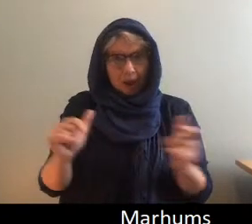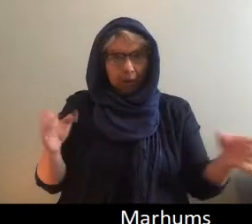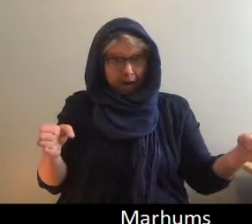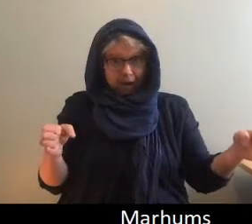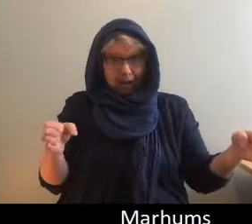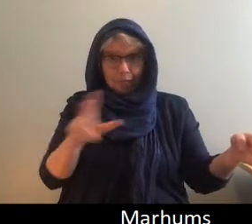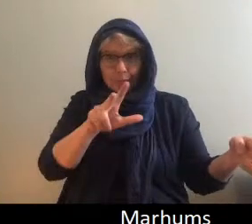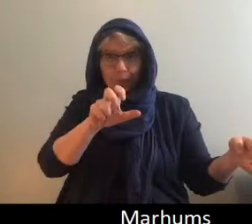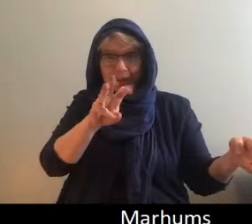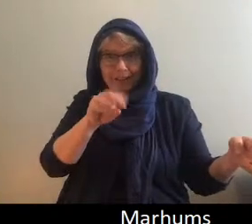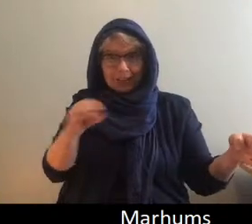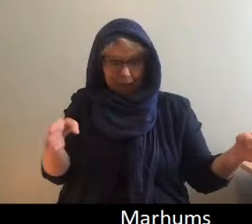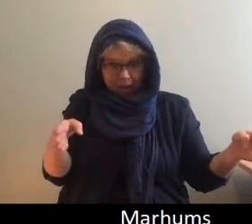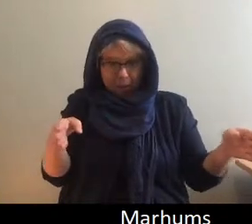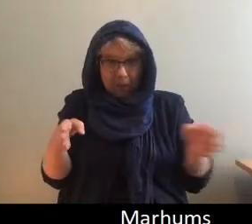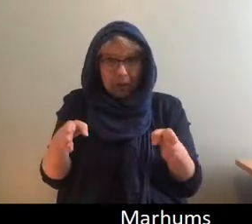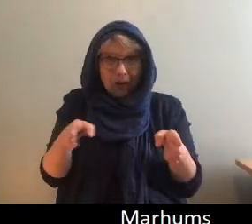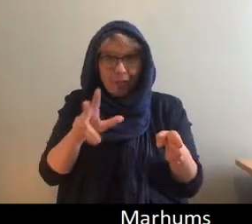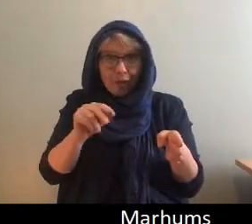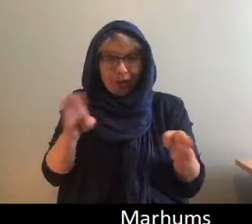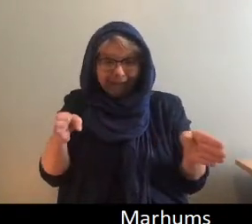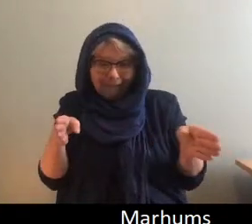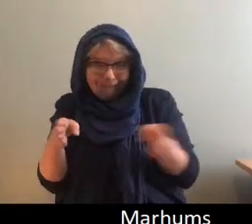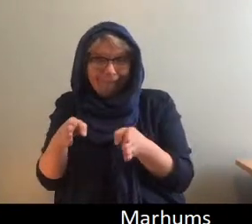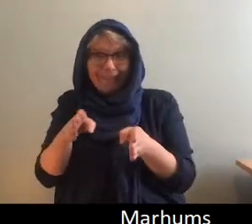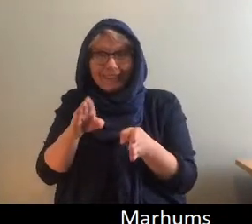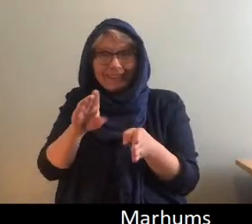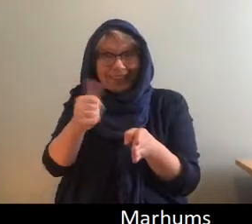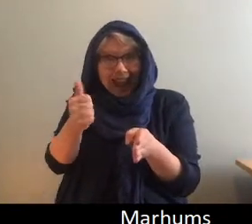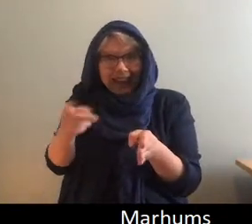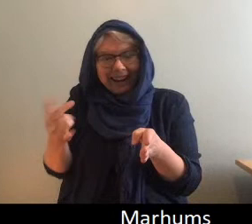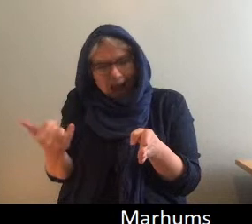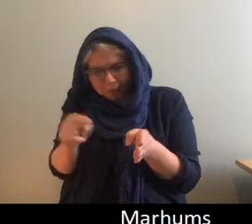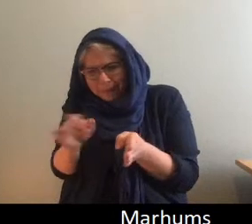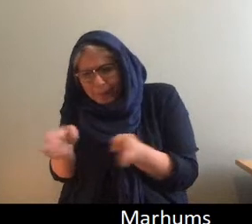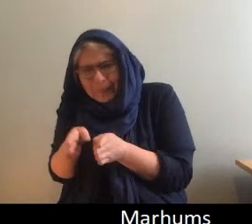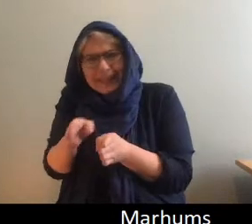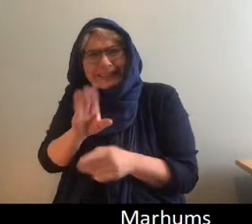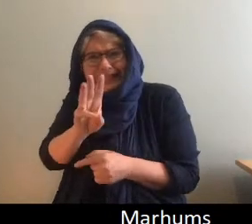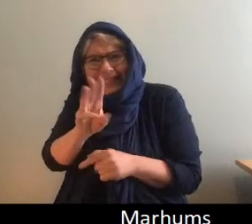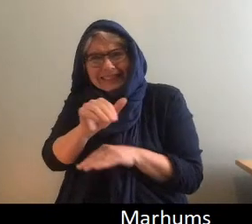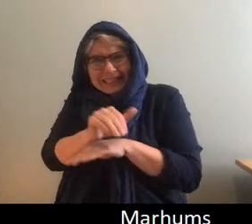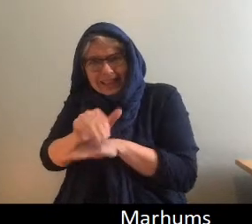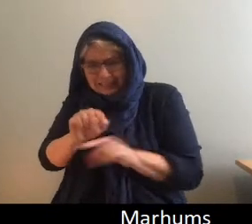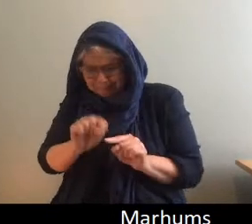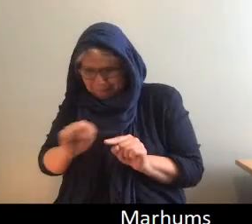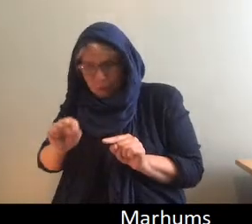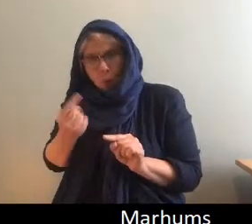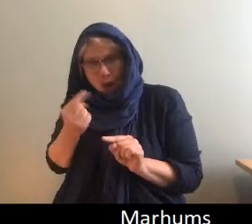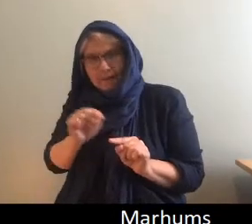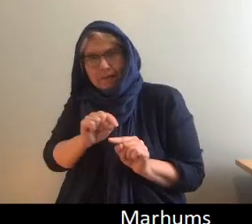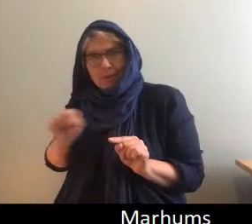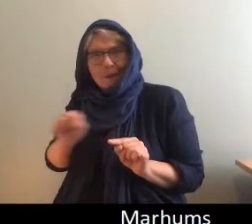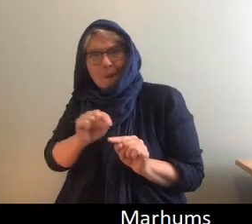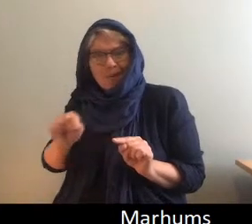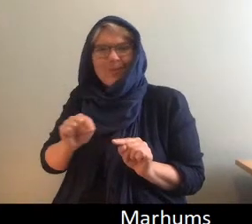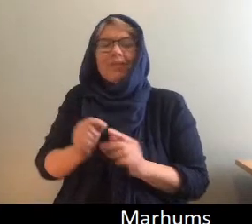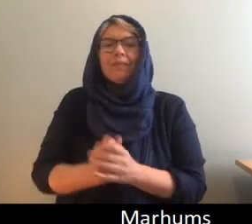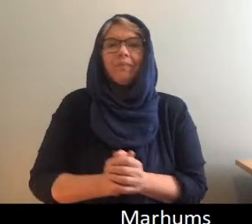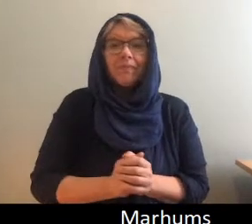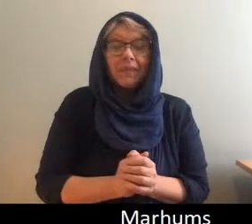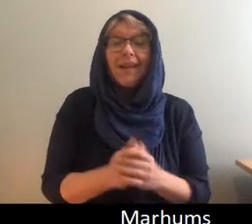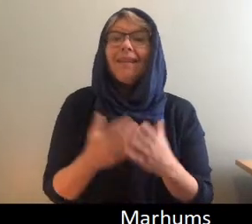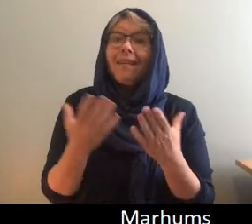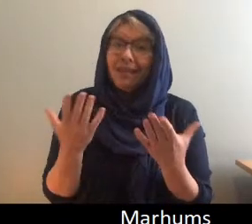تَنَزَّلُ, there is a dissension. There's a dissension of the